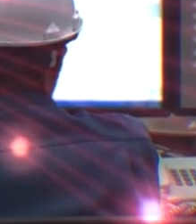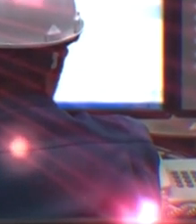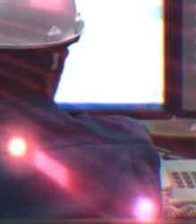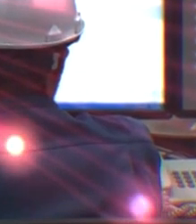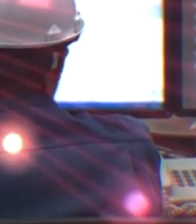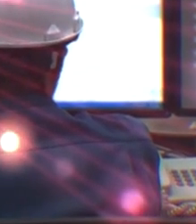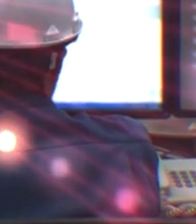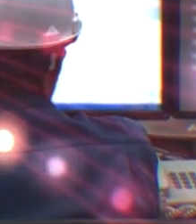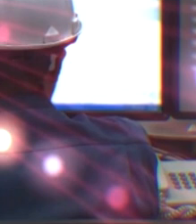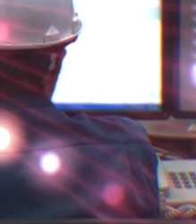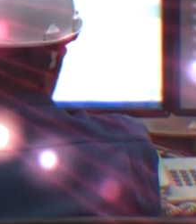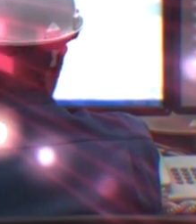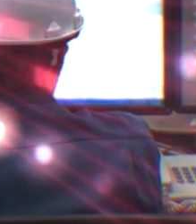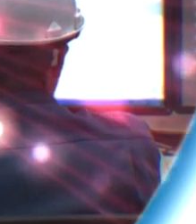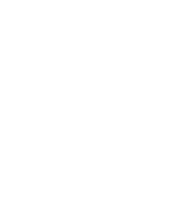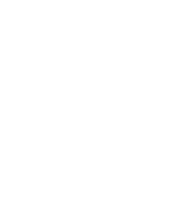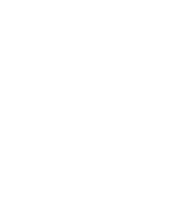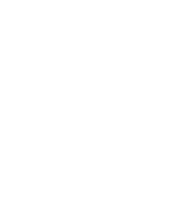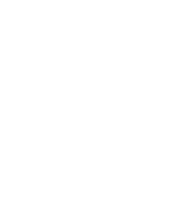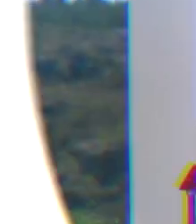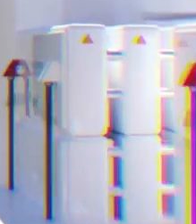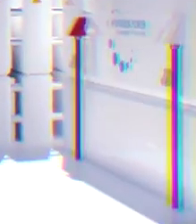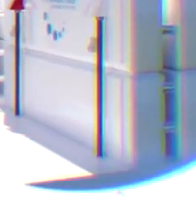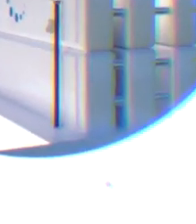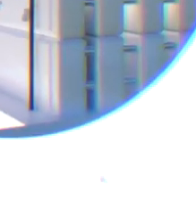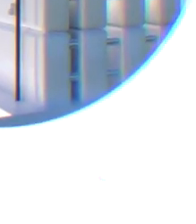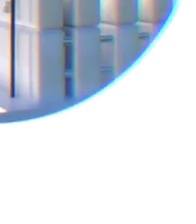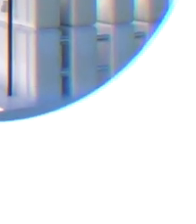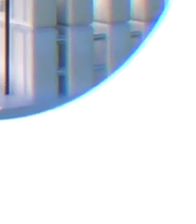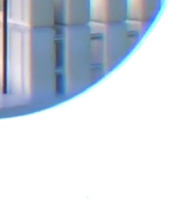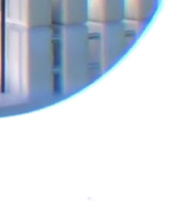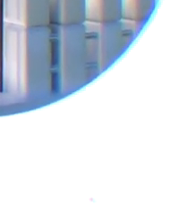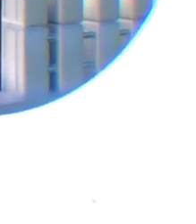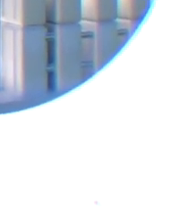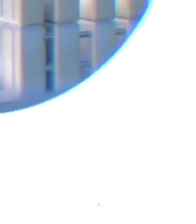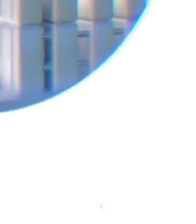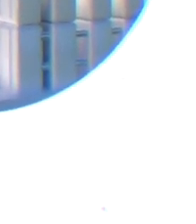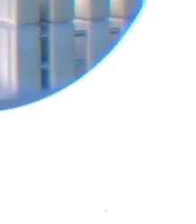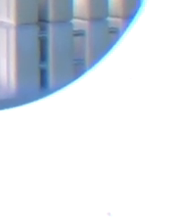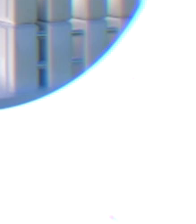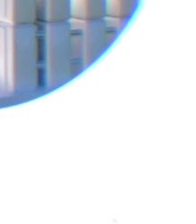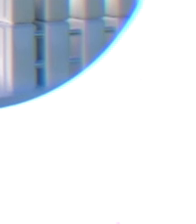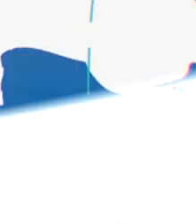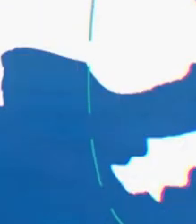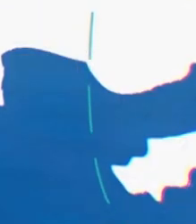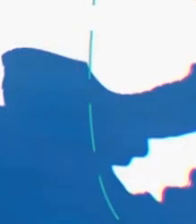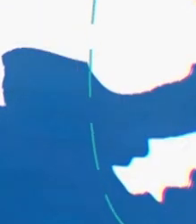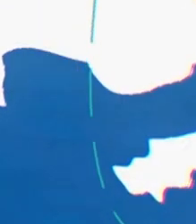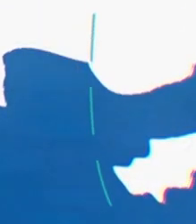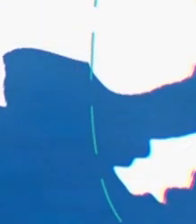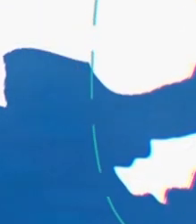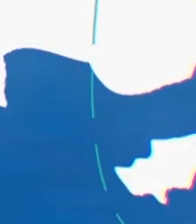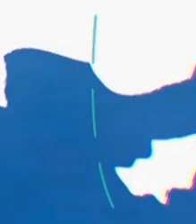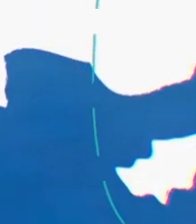ψηφιακό μετασχηματισμό των υποδομών μας. Δημιουργούμε μια νέα μονάδα υδρογόνου και νέα εναλλακτικά καύσιμα. Επεκτείνουμε